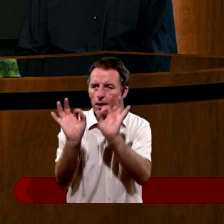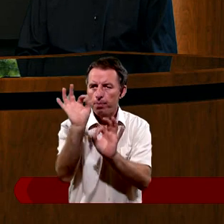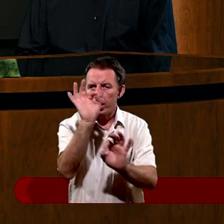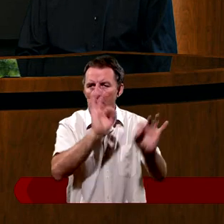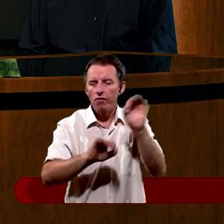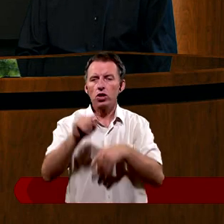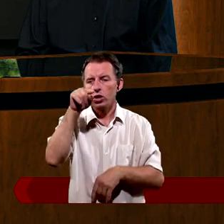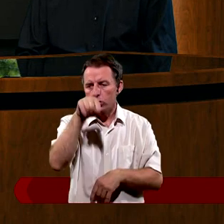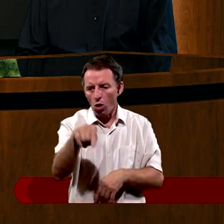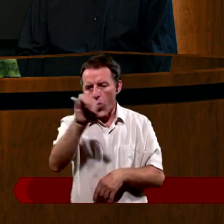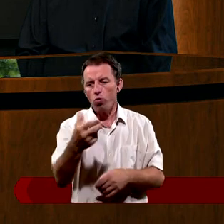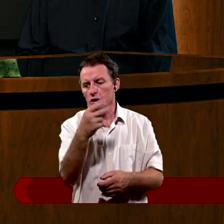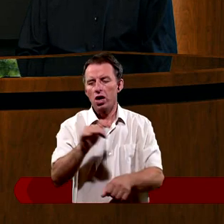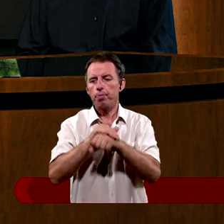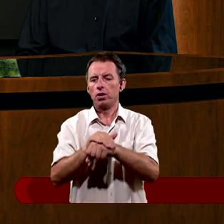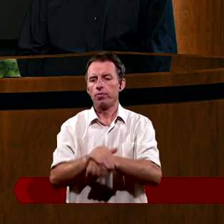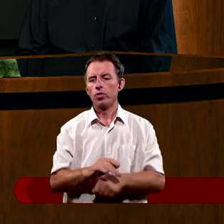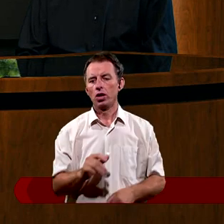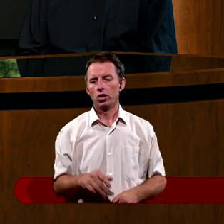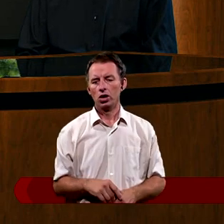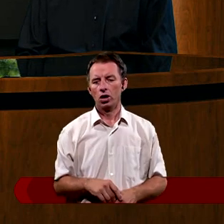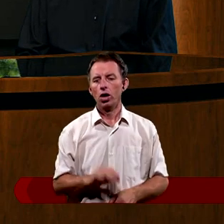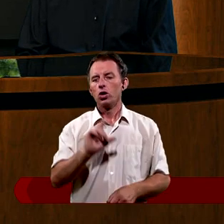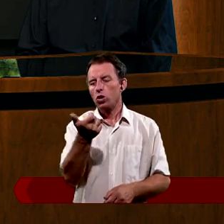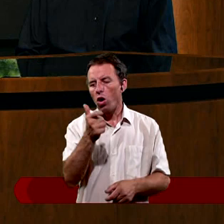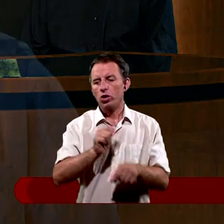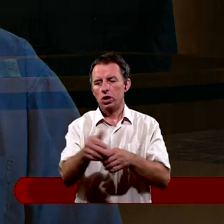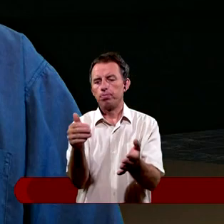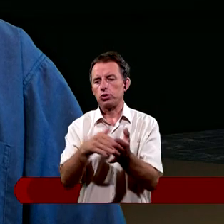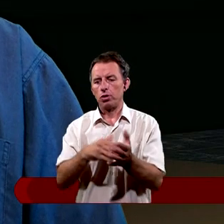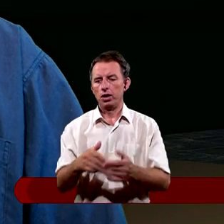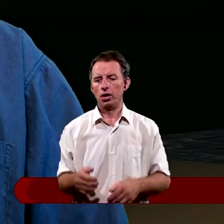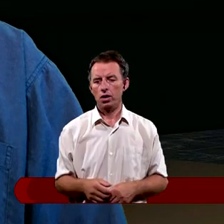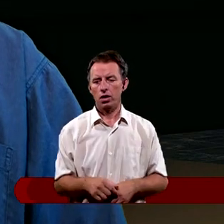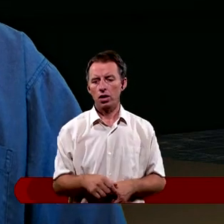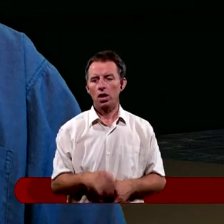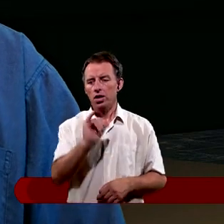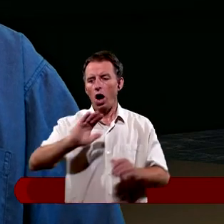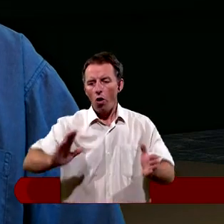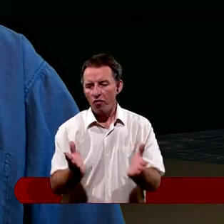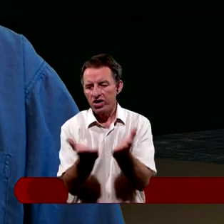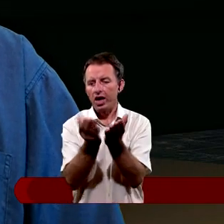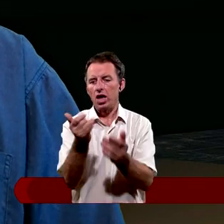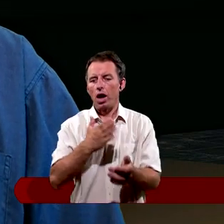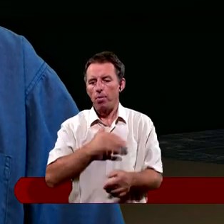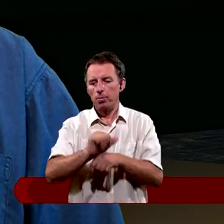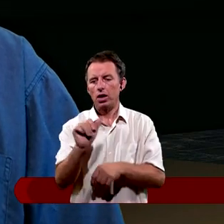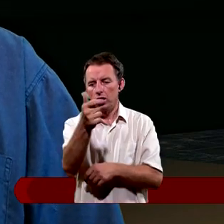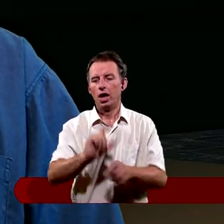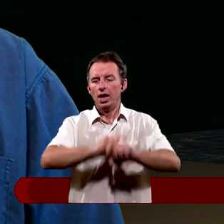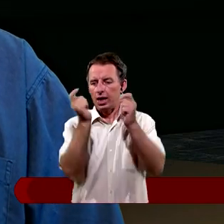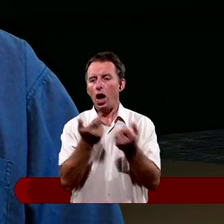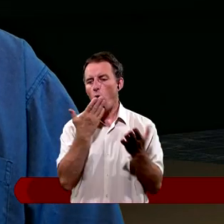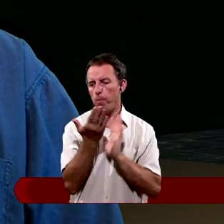naprawić tę nieprzyjaźń? Co jest potrzebne? Jeżeli ofiara, jaka ma być, jego ma